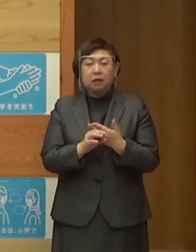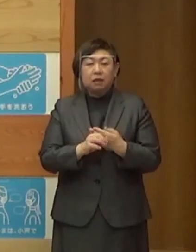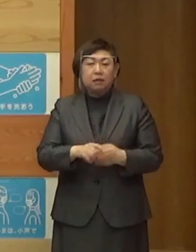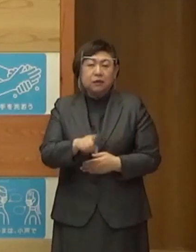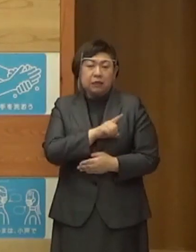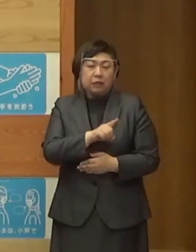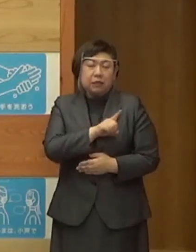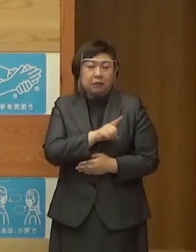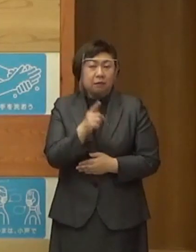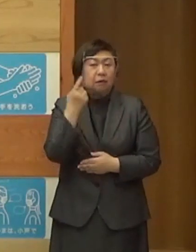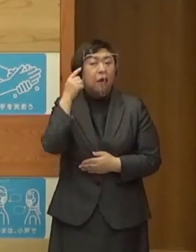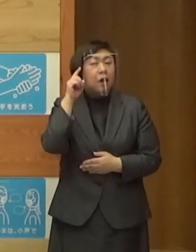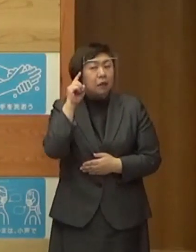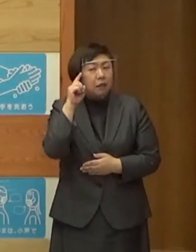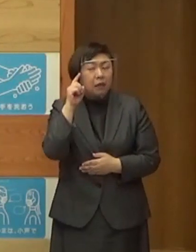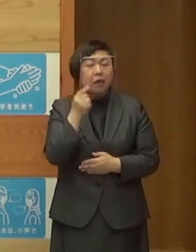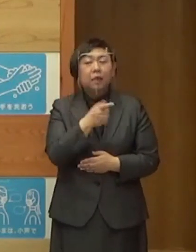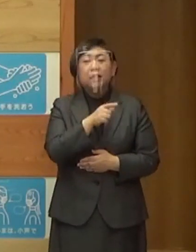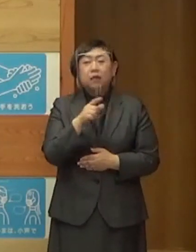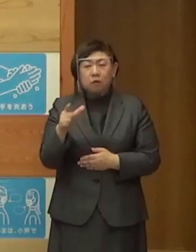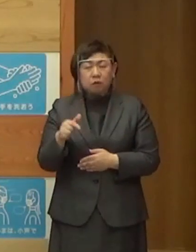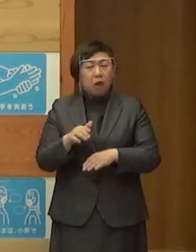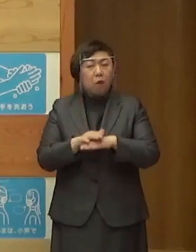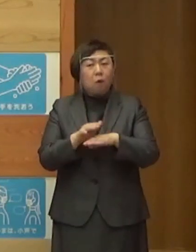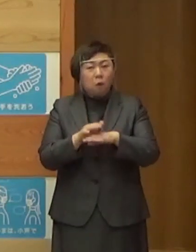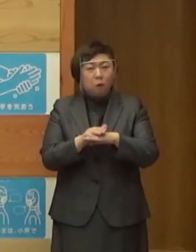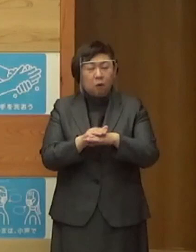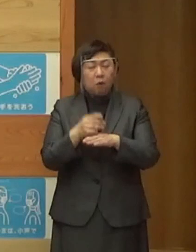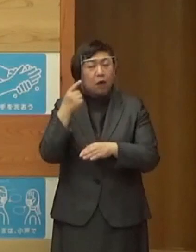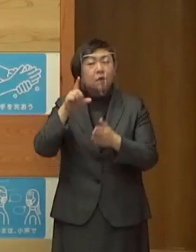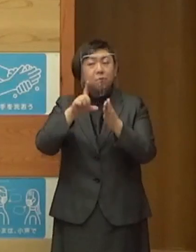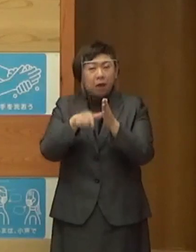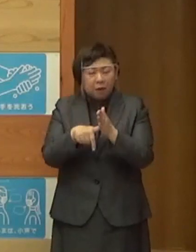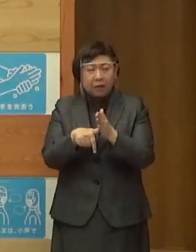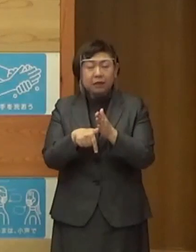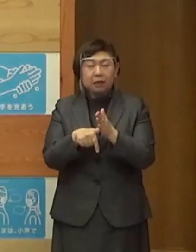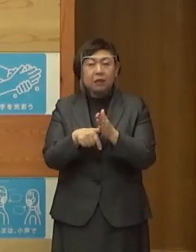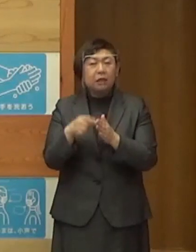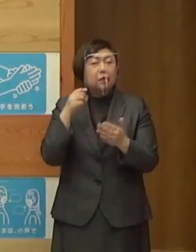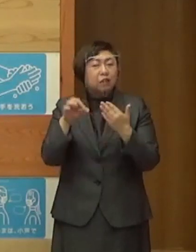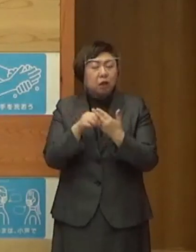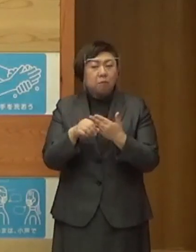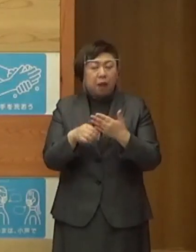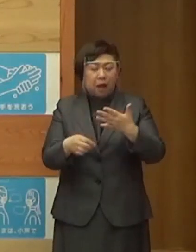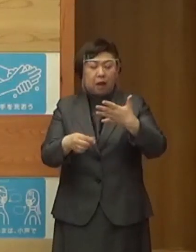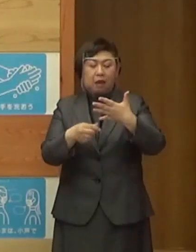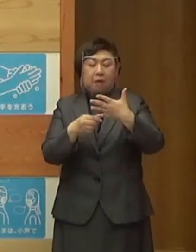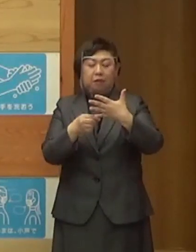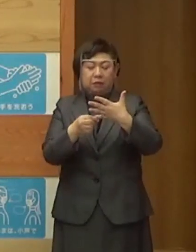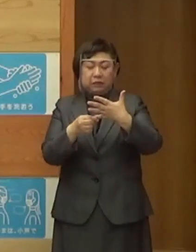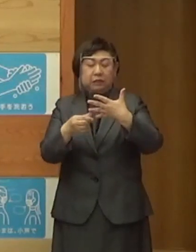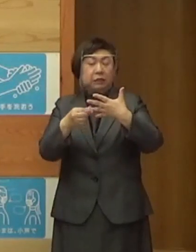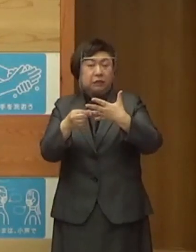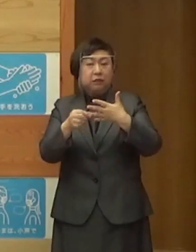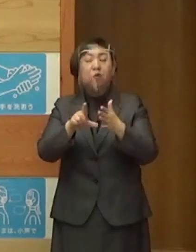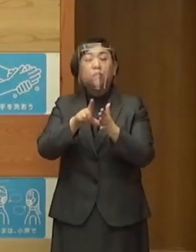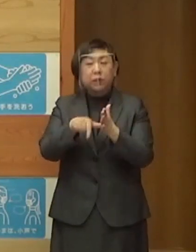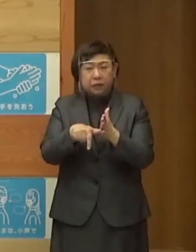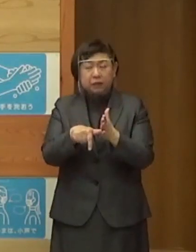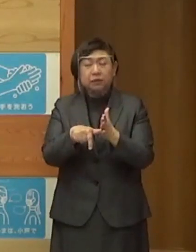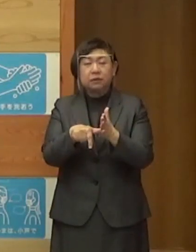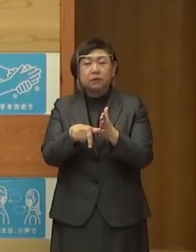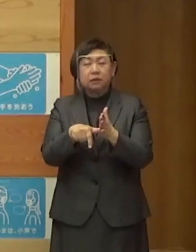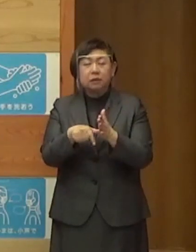先手ということで、いろんなことを考えたときに、この極端に言えばこのレベル1とかですね、そういう状況のときには